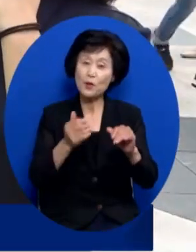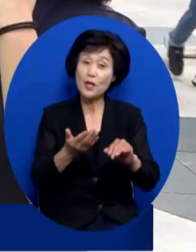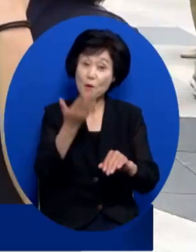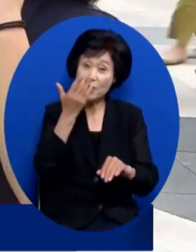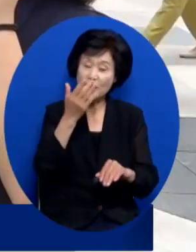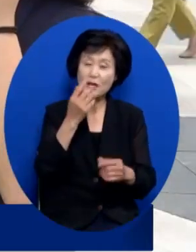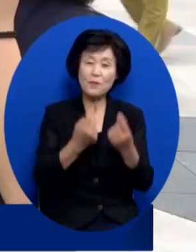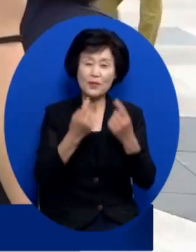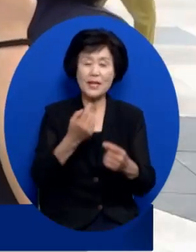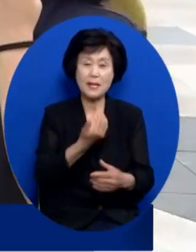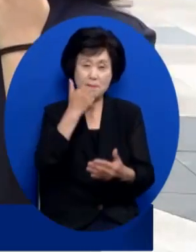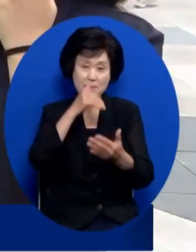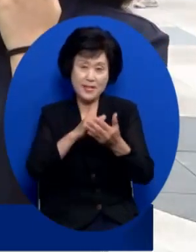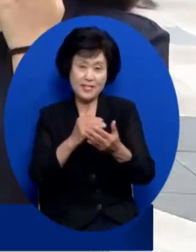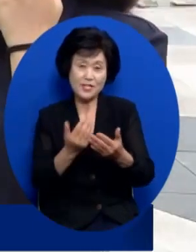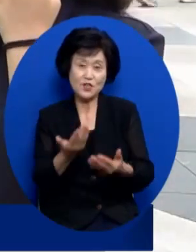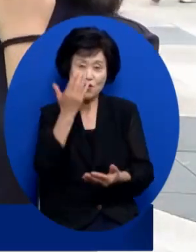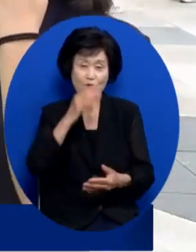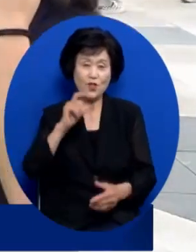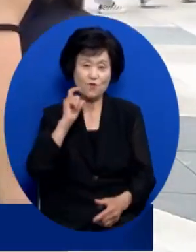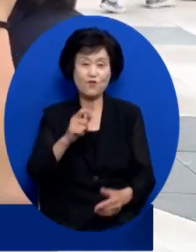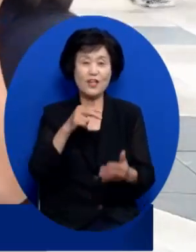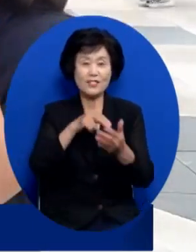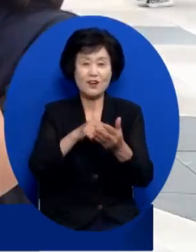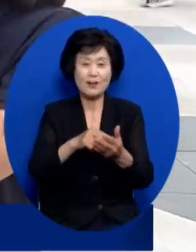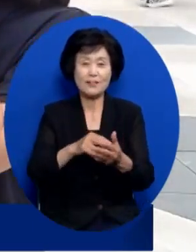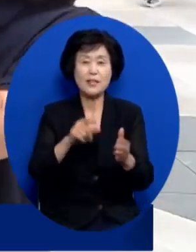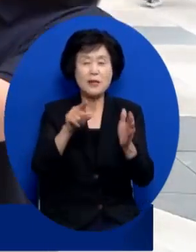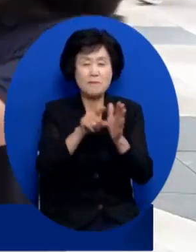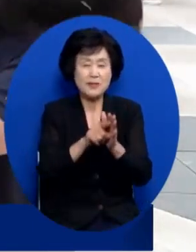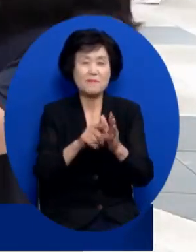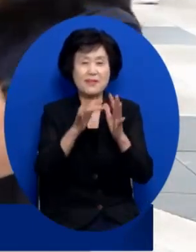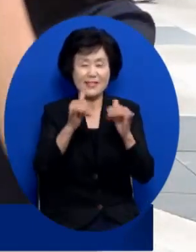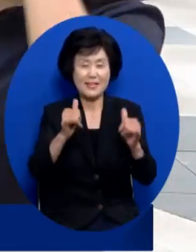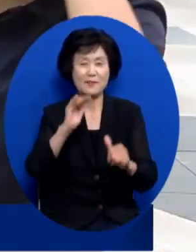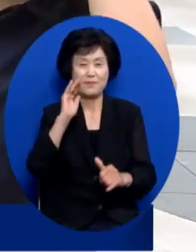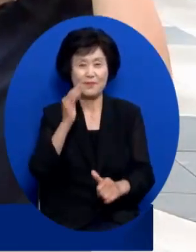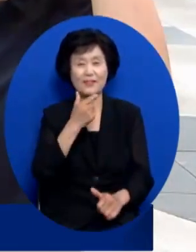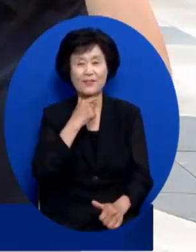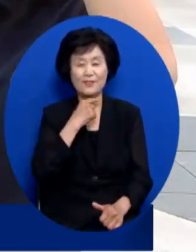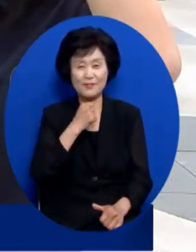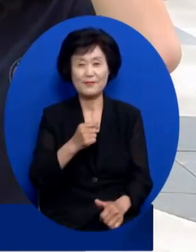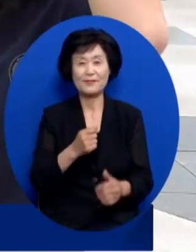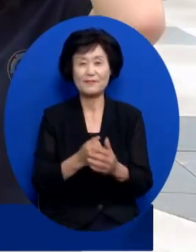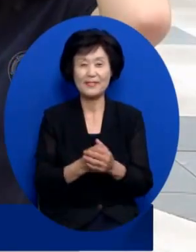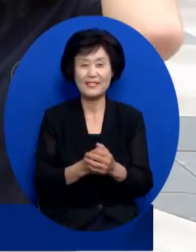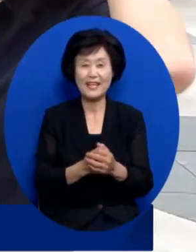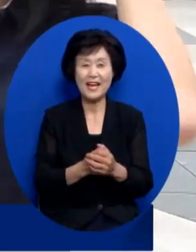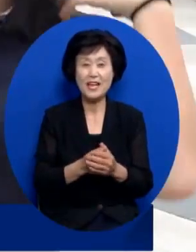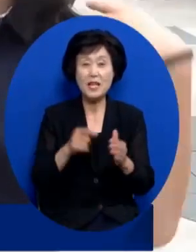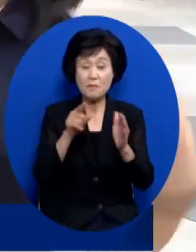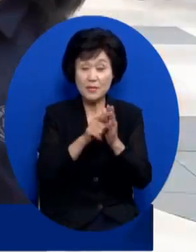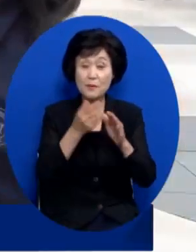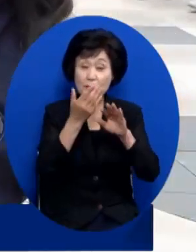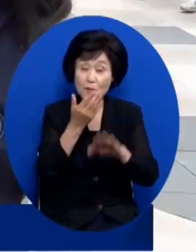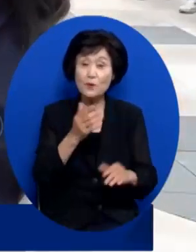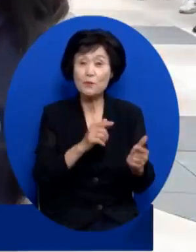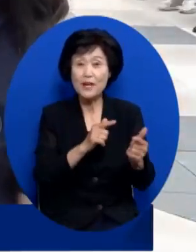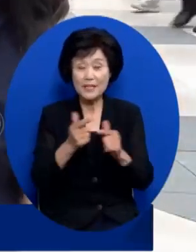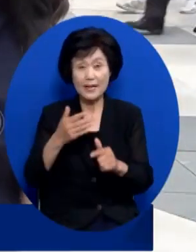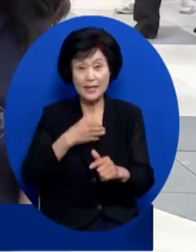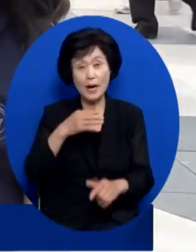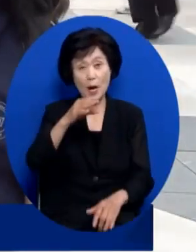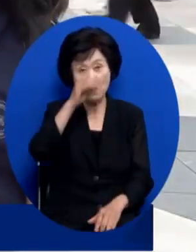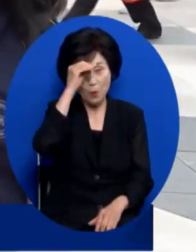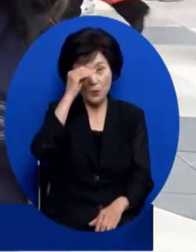굳게 서 있는 그런 든든한 믿음의 사람이 되고 싶습니다. 그래서 다른 믿음의 후배들에게 제가 본보기가